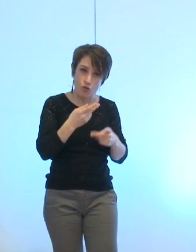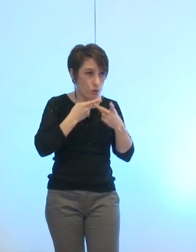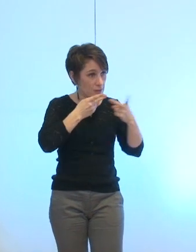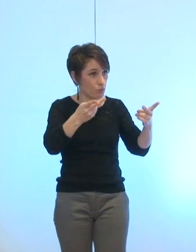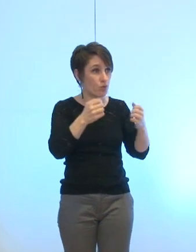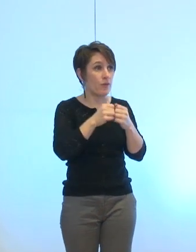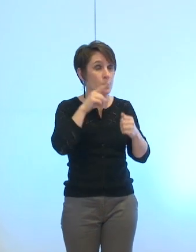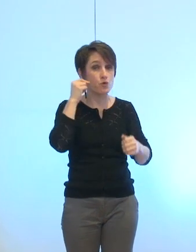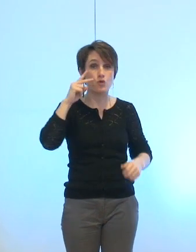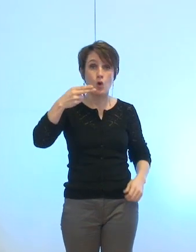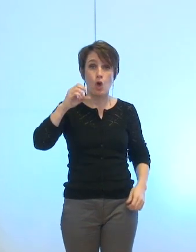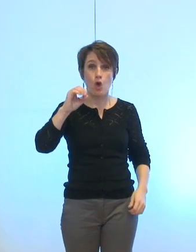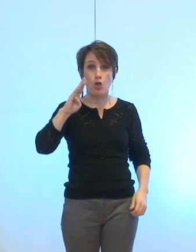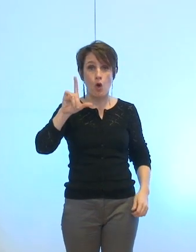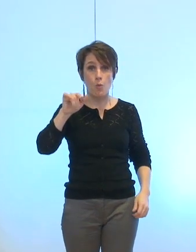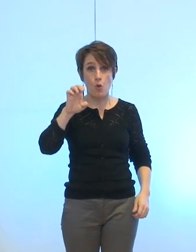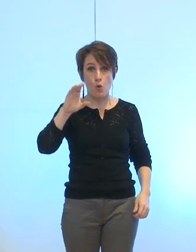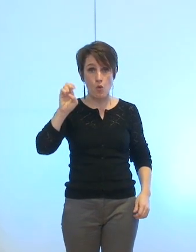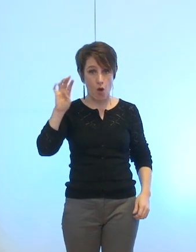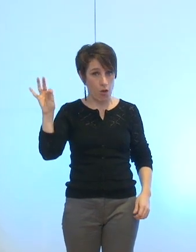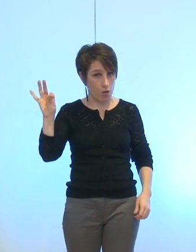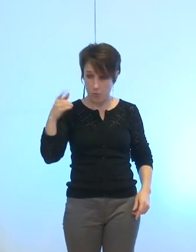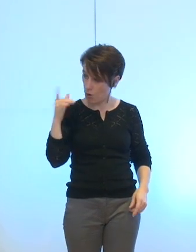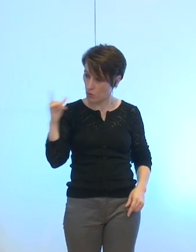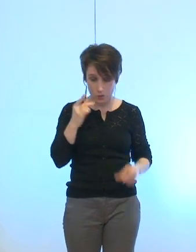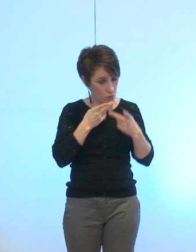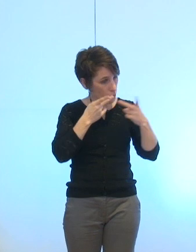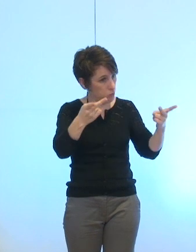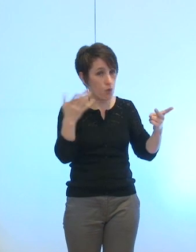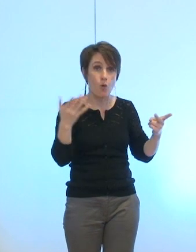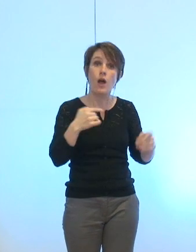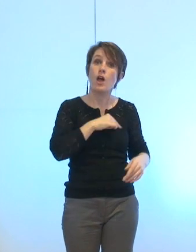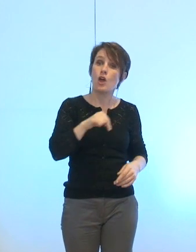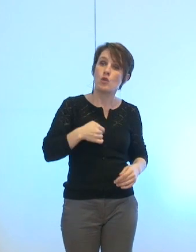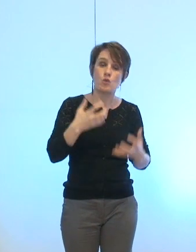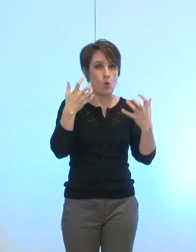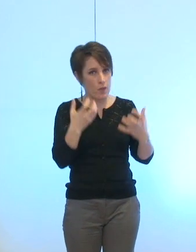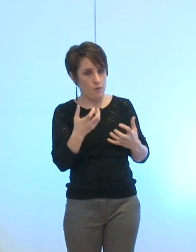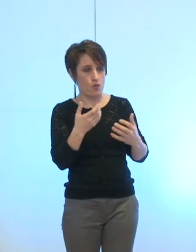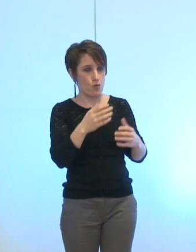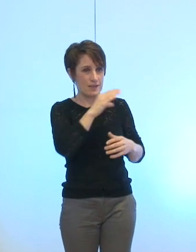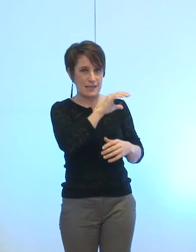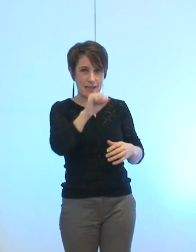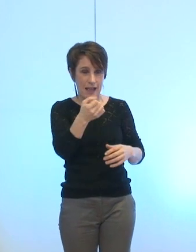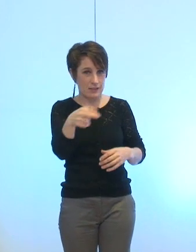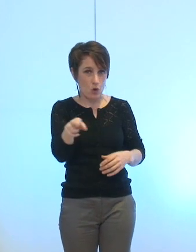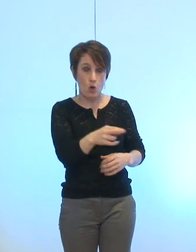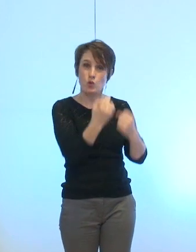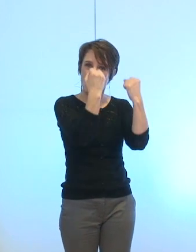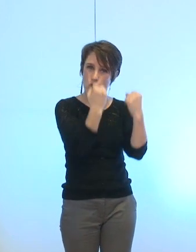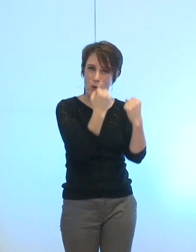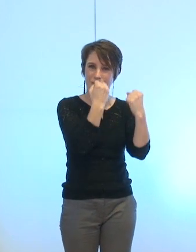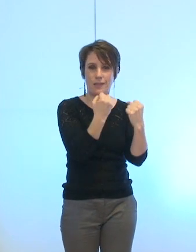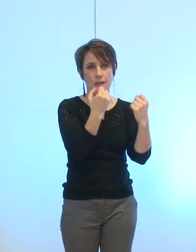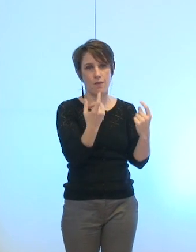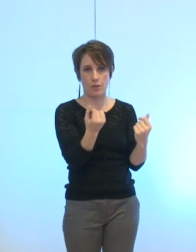Noblecourt de rétablir la la solidité financière du CCS ça peut vous faire sourire là où